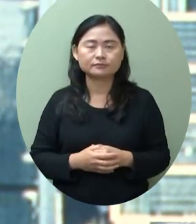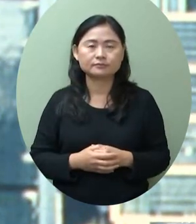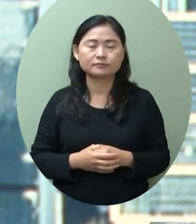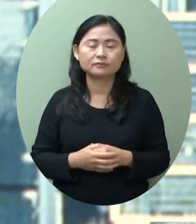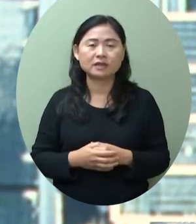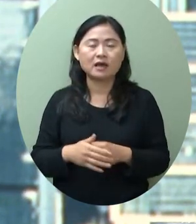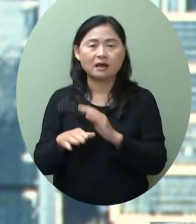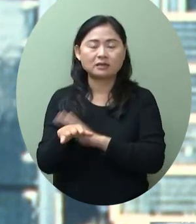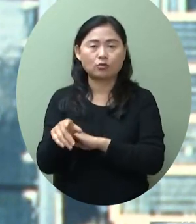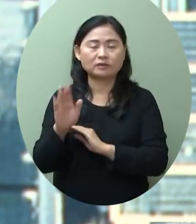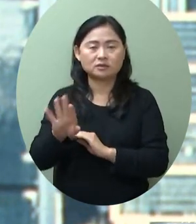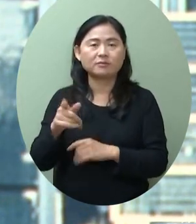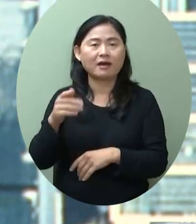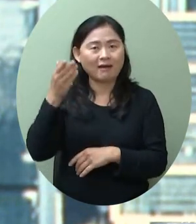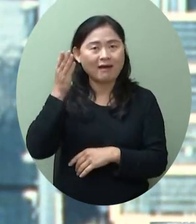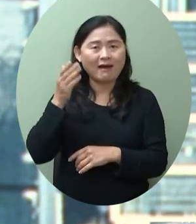右邊前排黑色衫嗰個女記者，